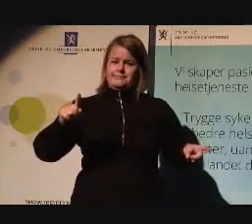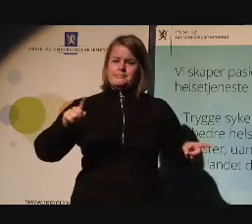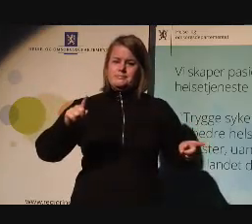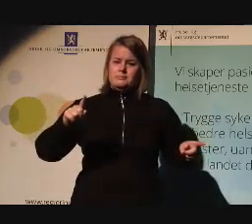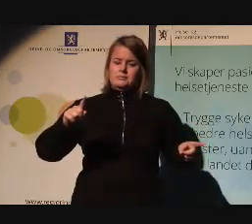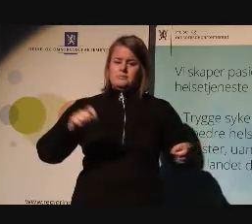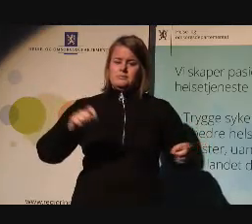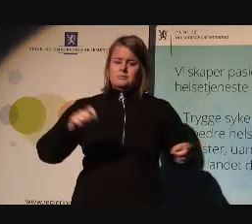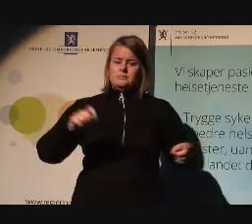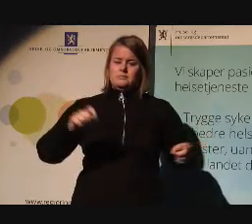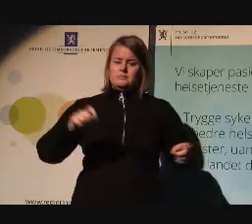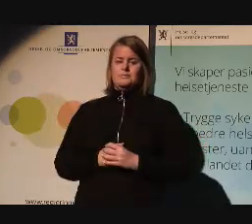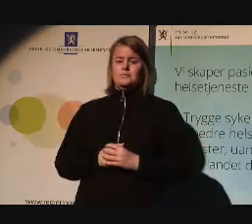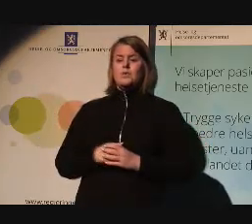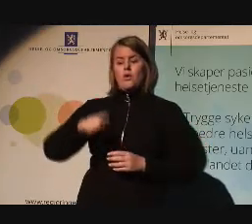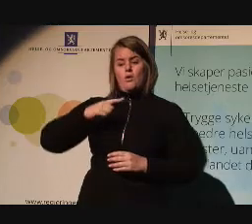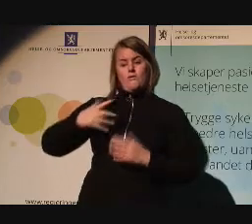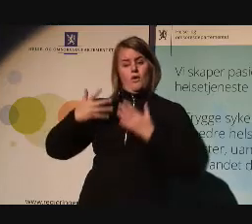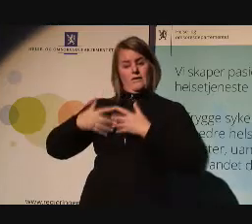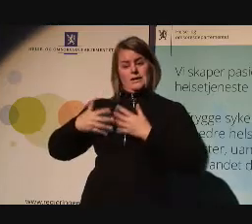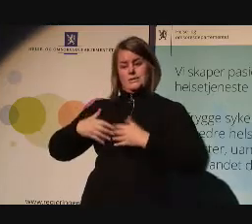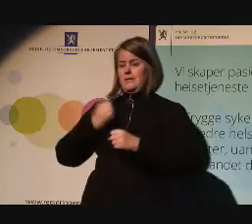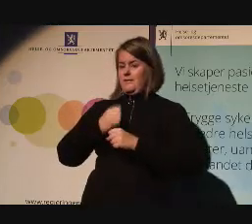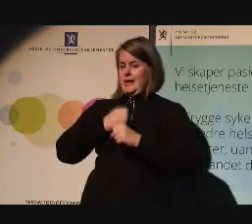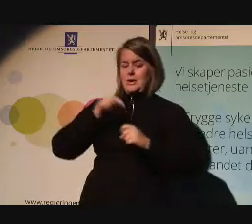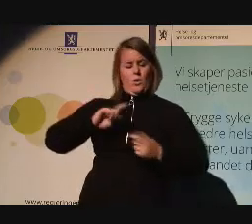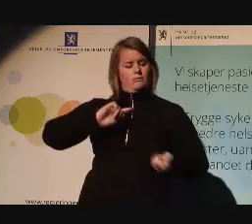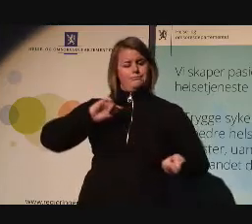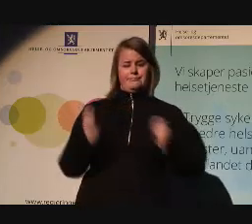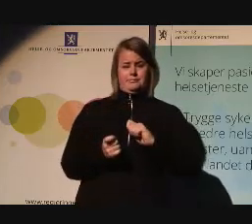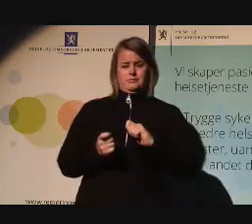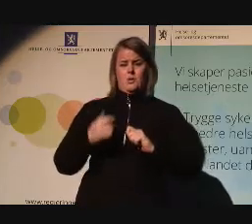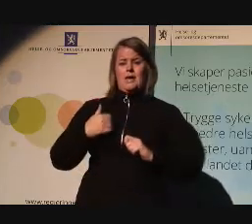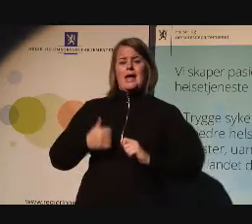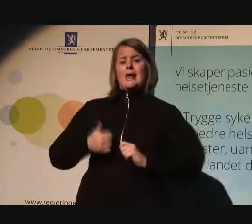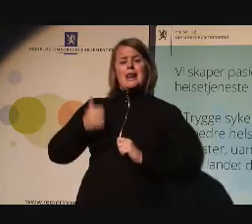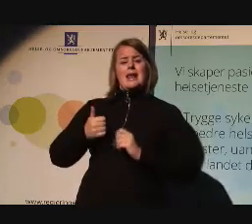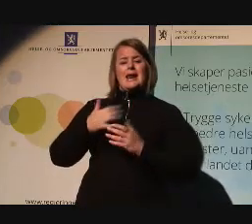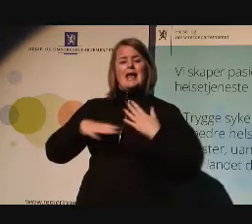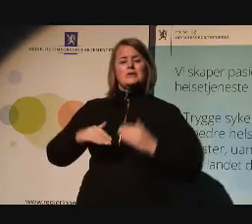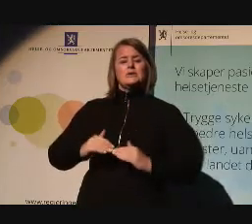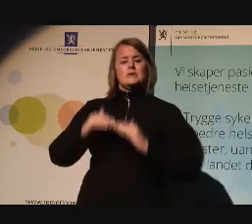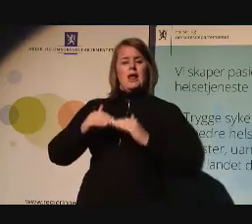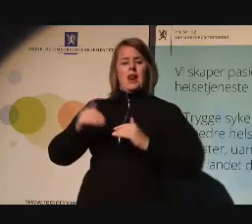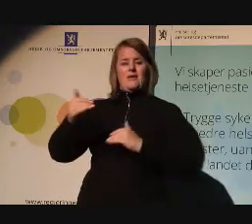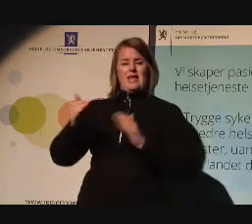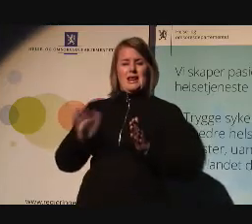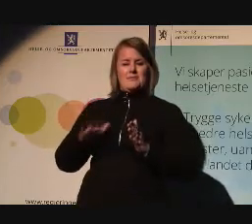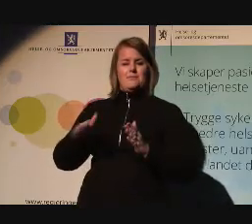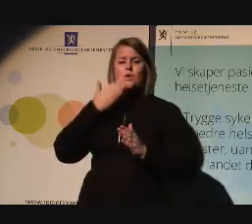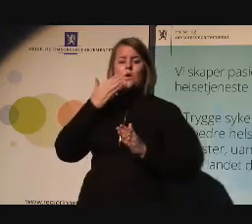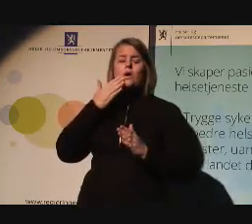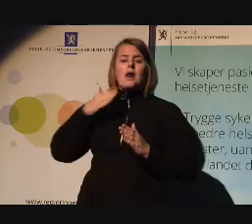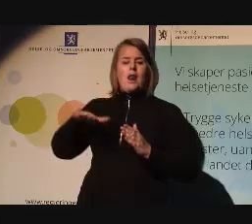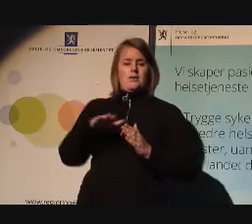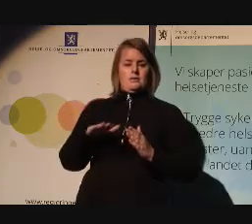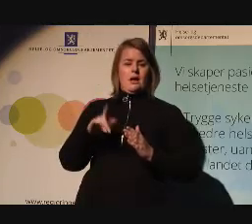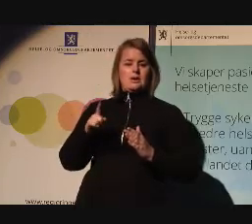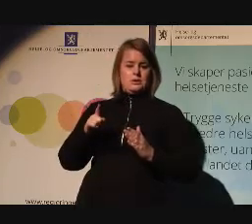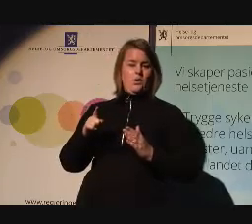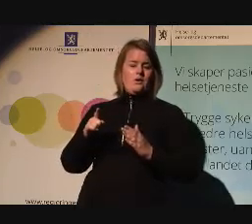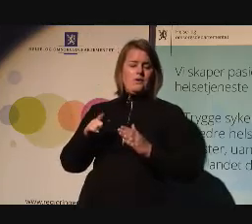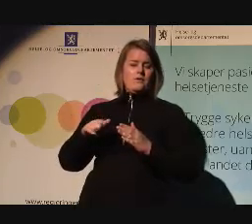i min virksomhet, det vi bedriver. Og jeg leder helse- og sosialavdelingen i Hordaland hos Fylkesmannen.